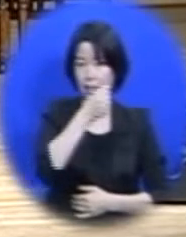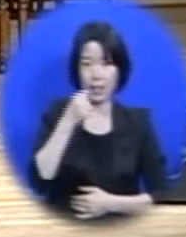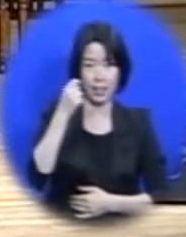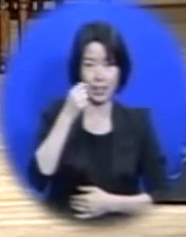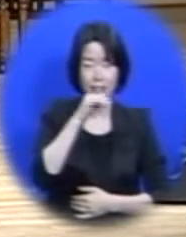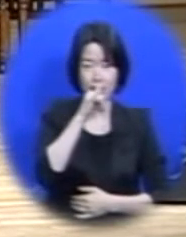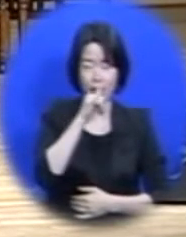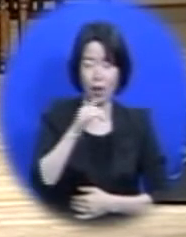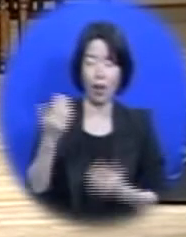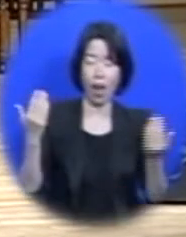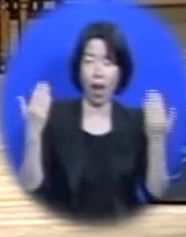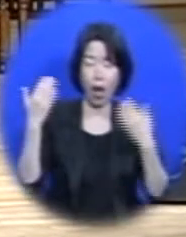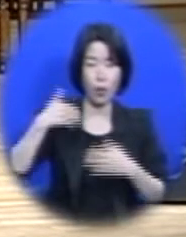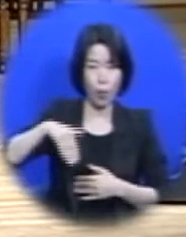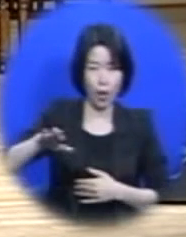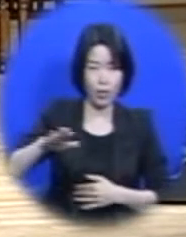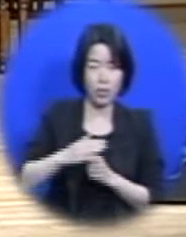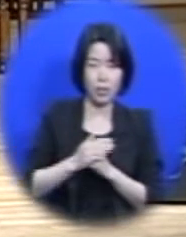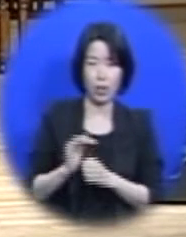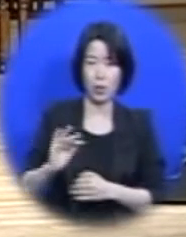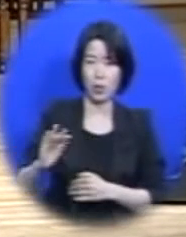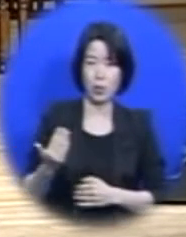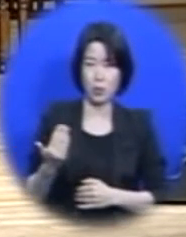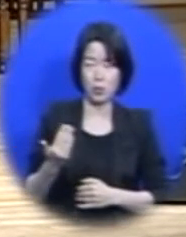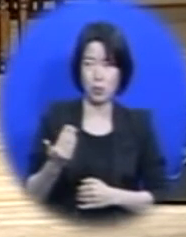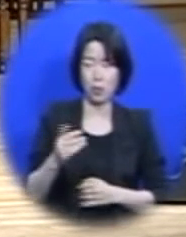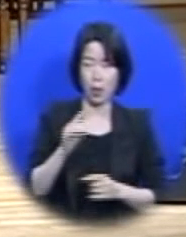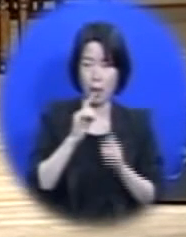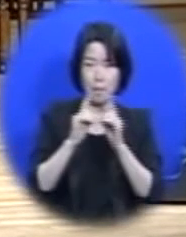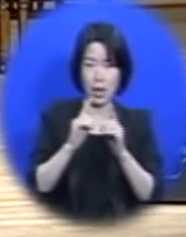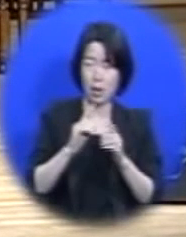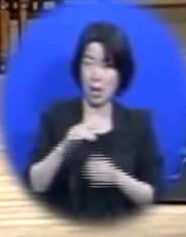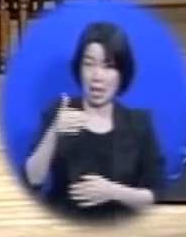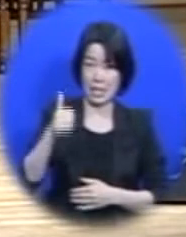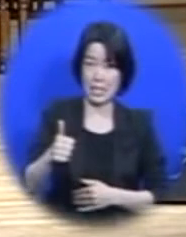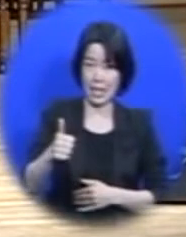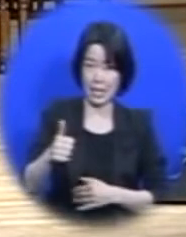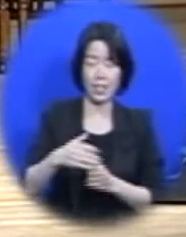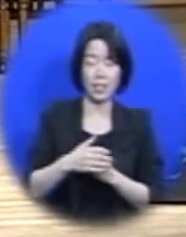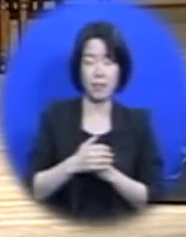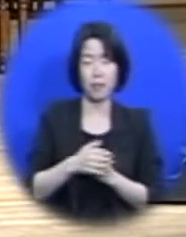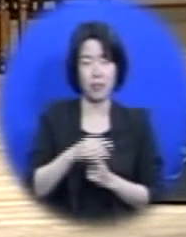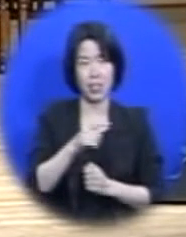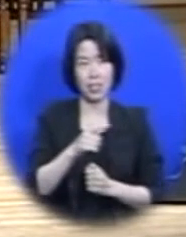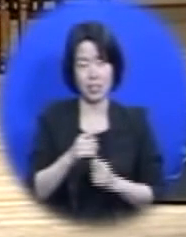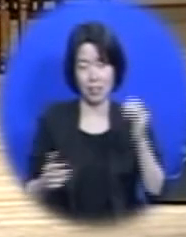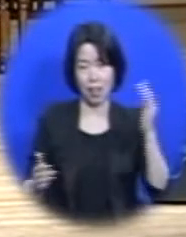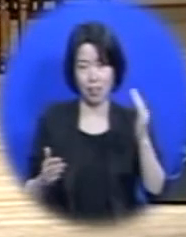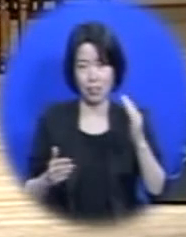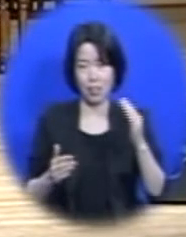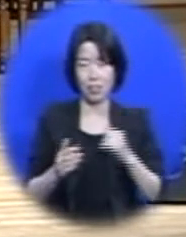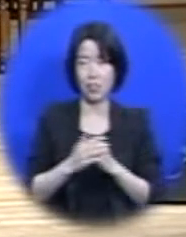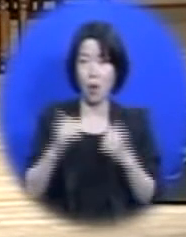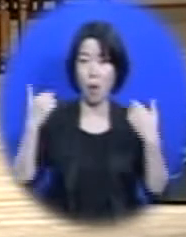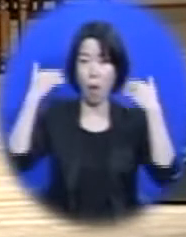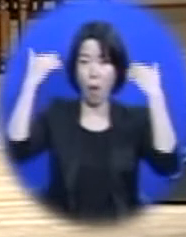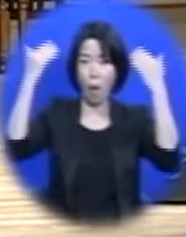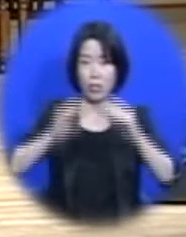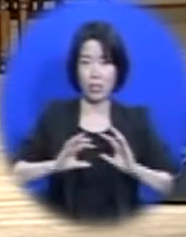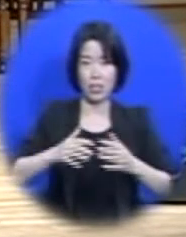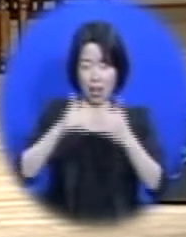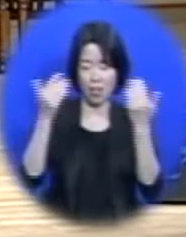어느 학교 갔더니 요즘으로 말하면 짱이 나입니다. 이 아이는 같은 친구인데도 어른들의 세계를 다